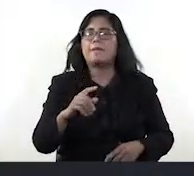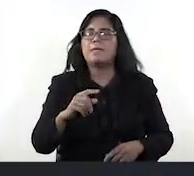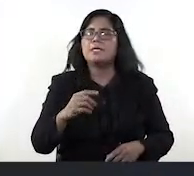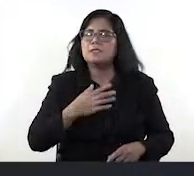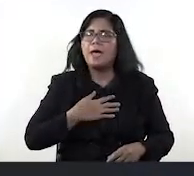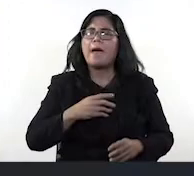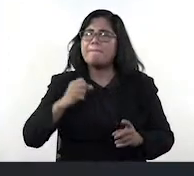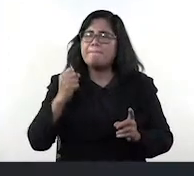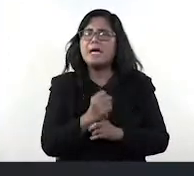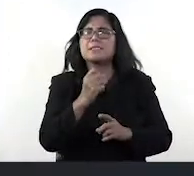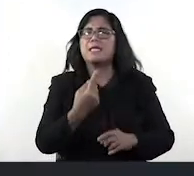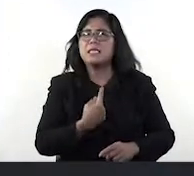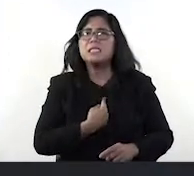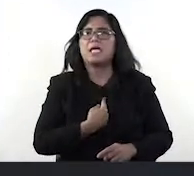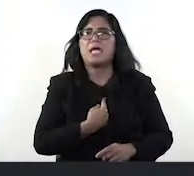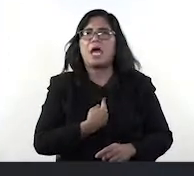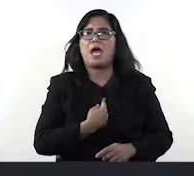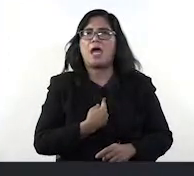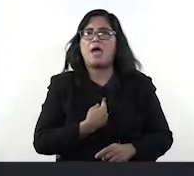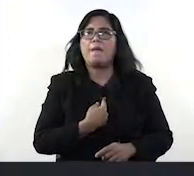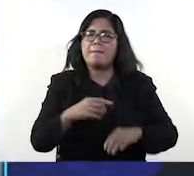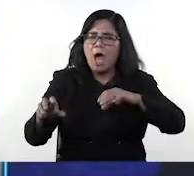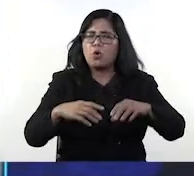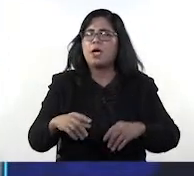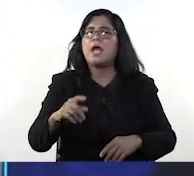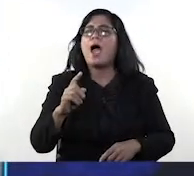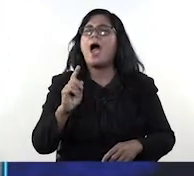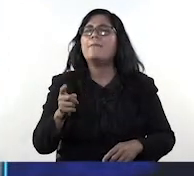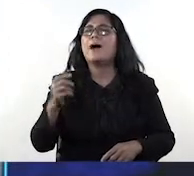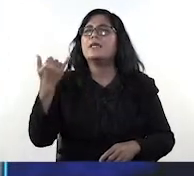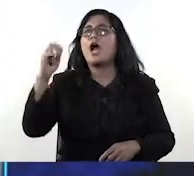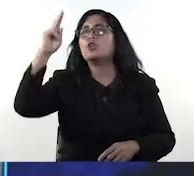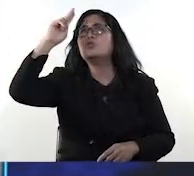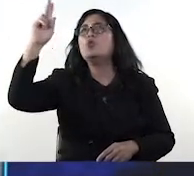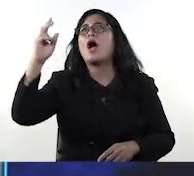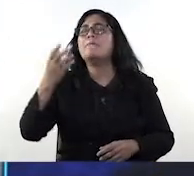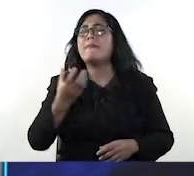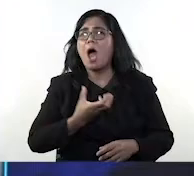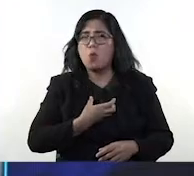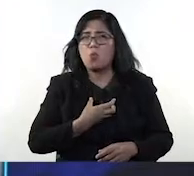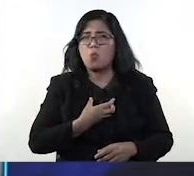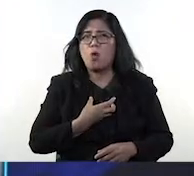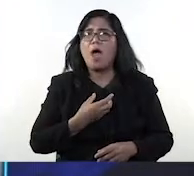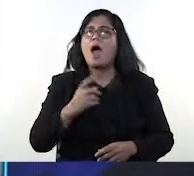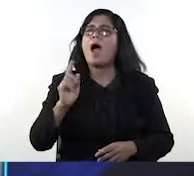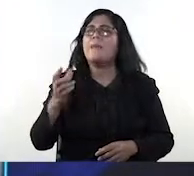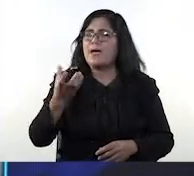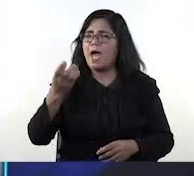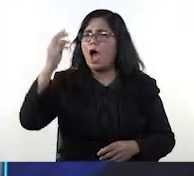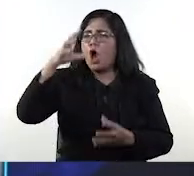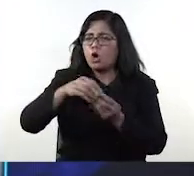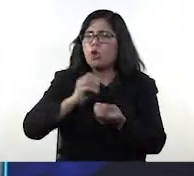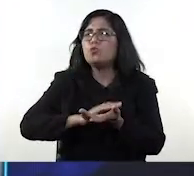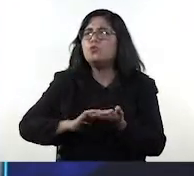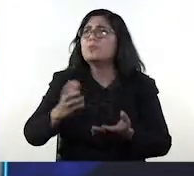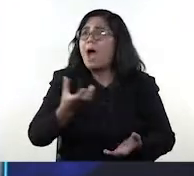saya untuk melakukan apa yang Tuhan mau Hai bukan hanya memaksa Roh Kudus untuk menguatkan saya untuk apa yang saya